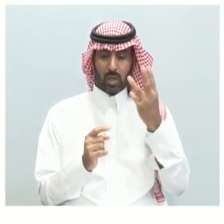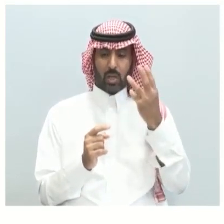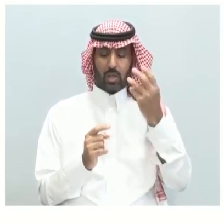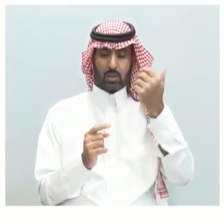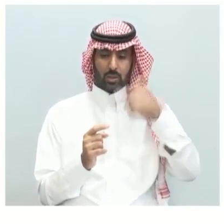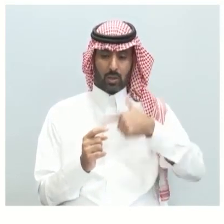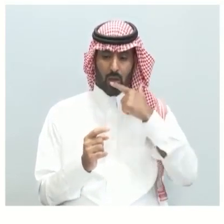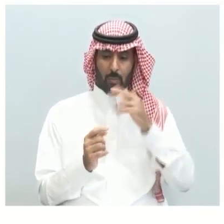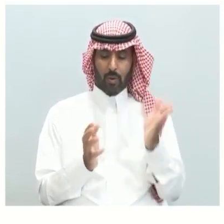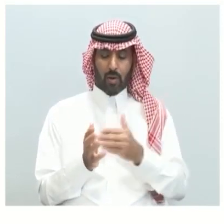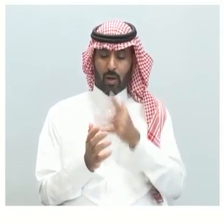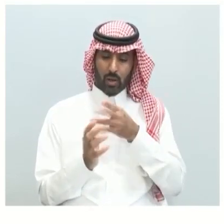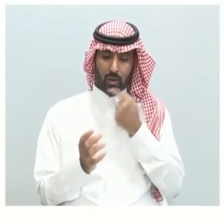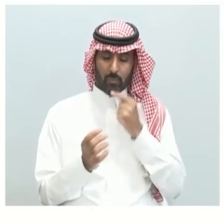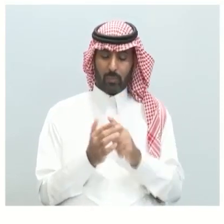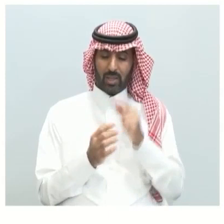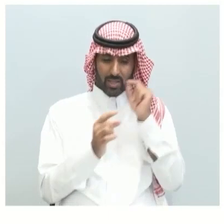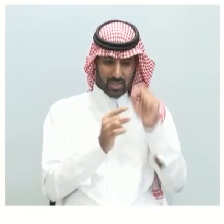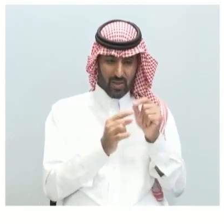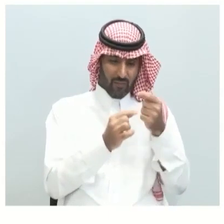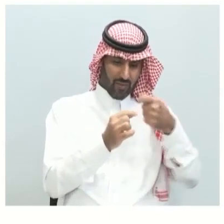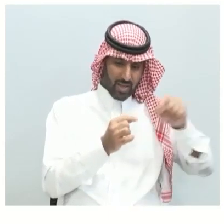273 والقيمه النهائيه